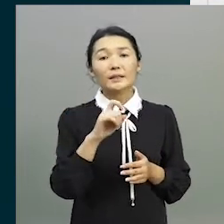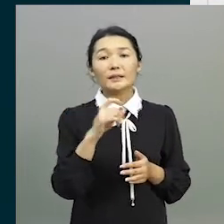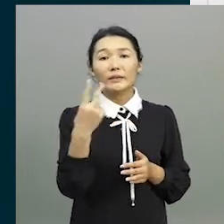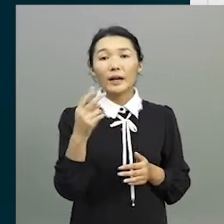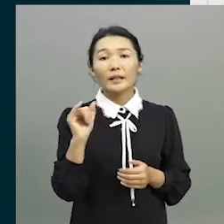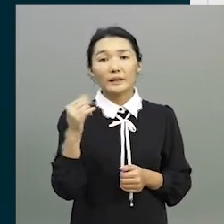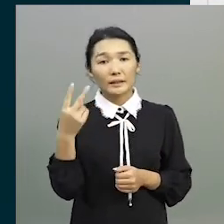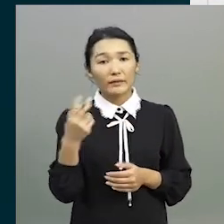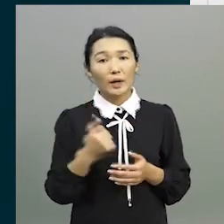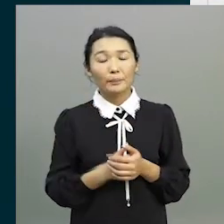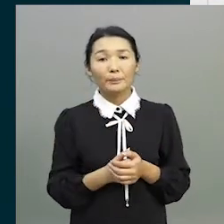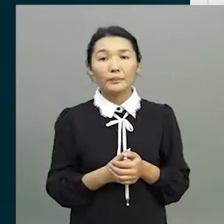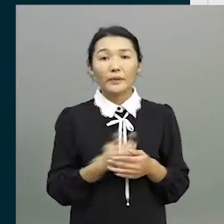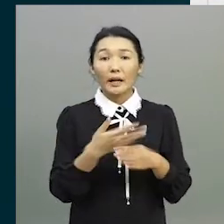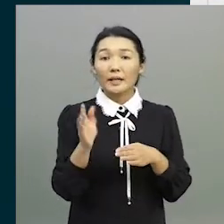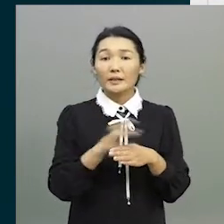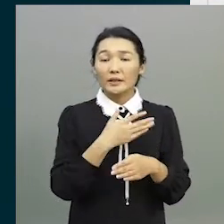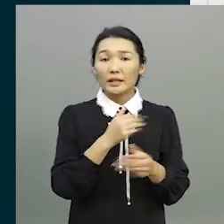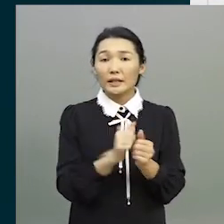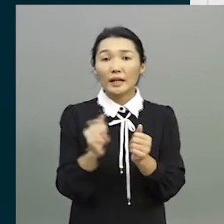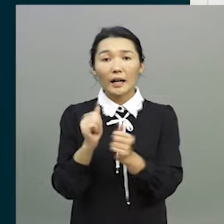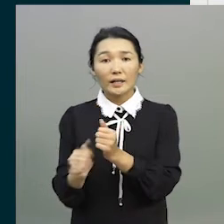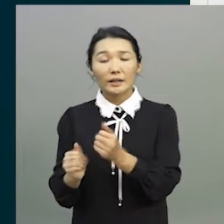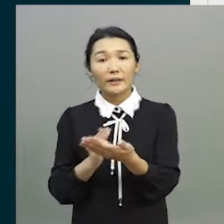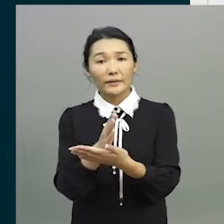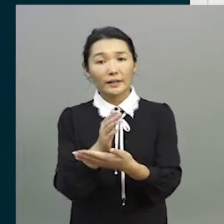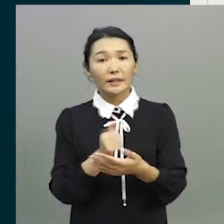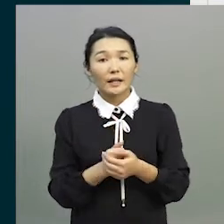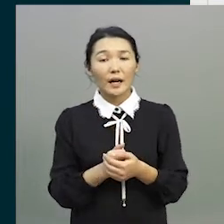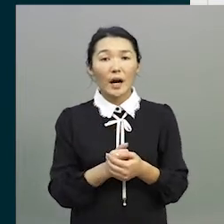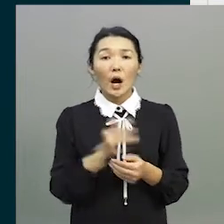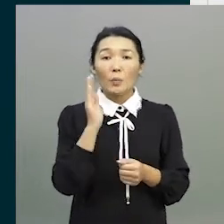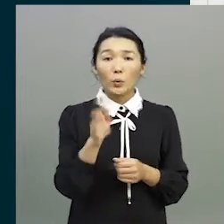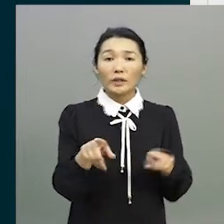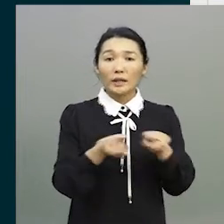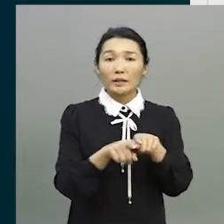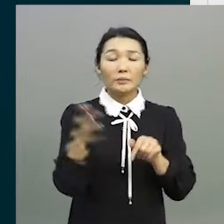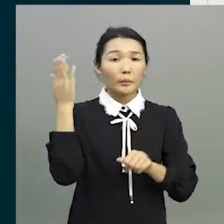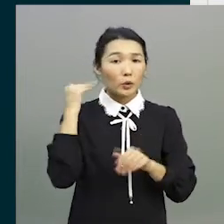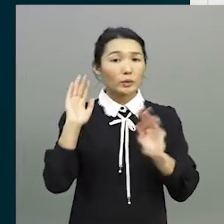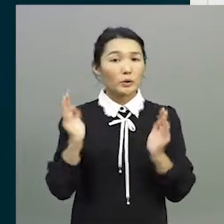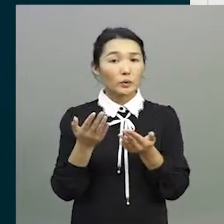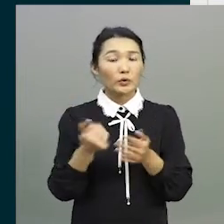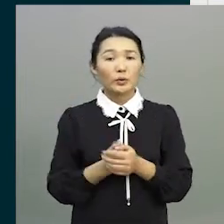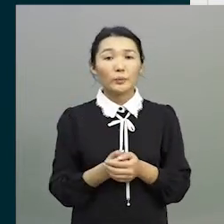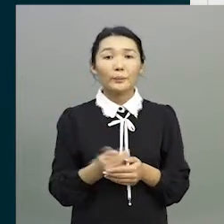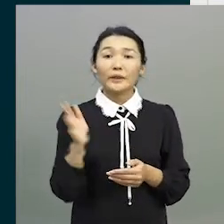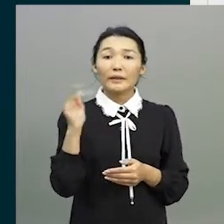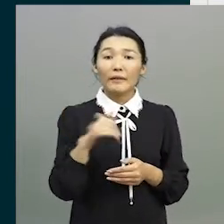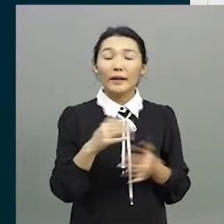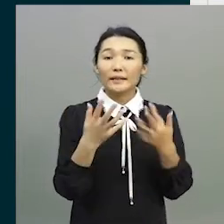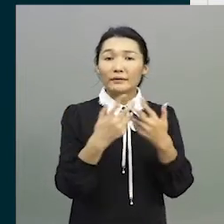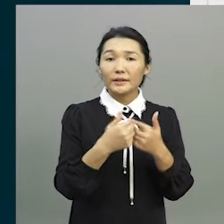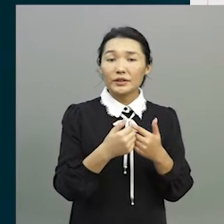соответственно разложение каждого из этих векторов будет аналогичным прошлому случаю давайте вычтем